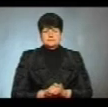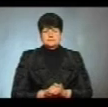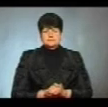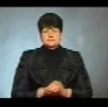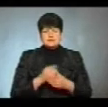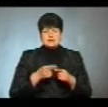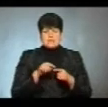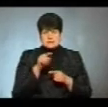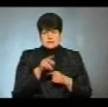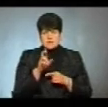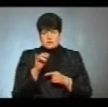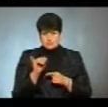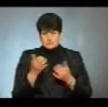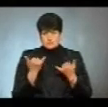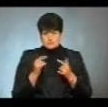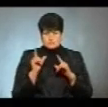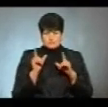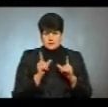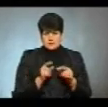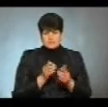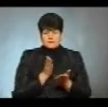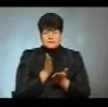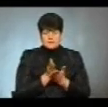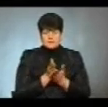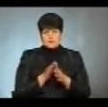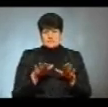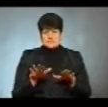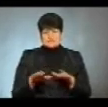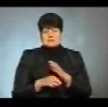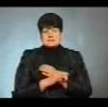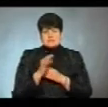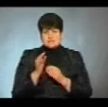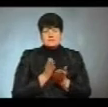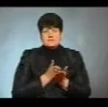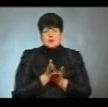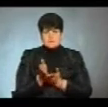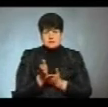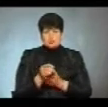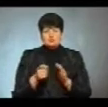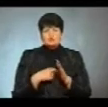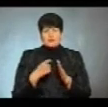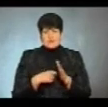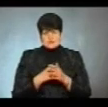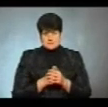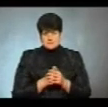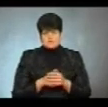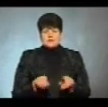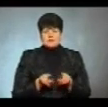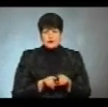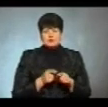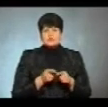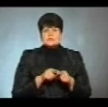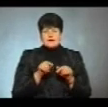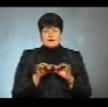Цей бус сьогодні вирушить на передові позиції на схід, в напрямку Донецька. Також до цієї